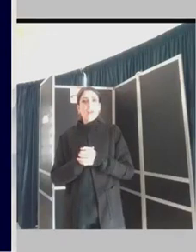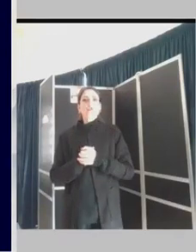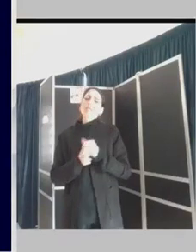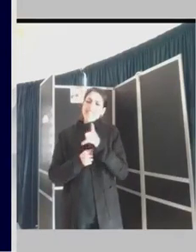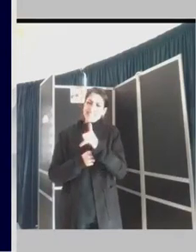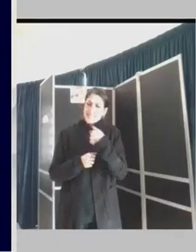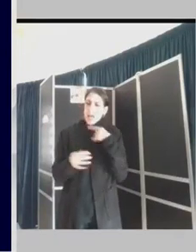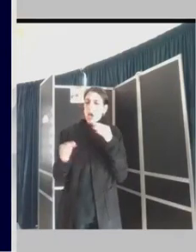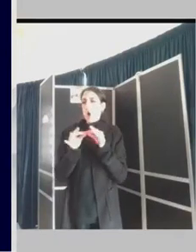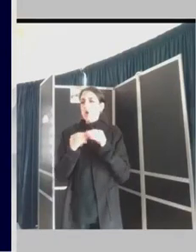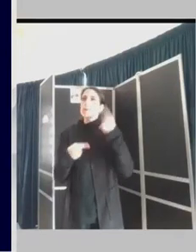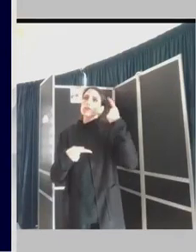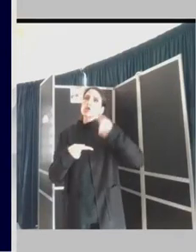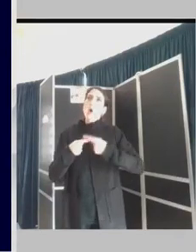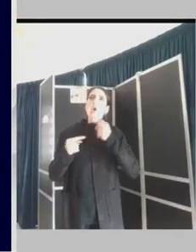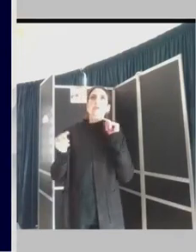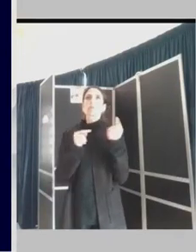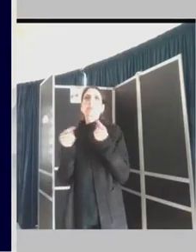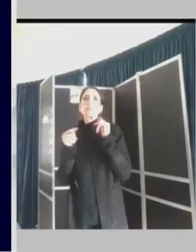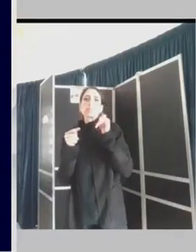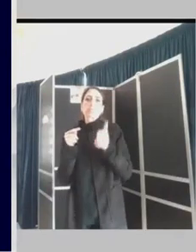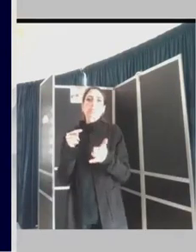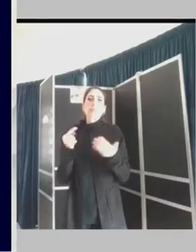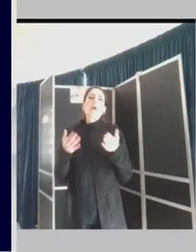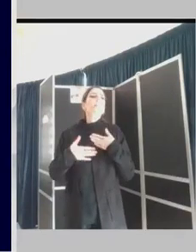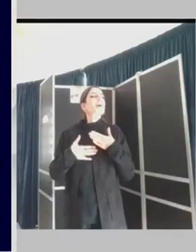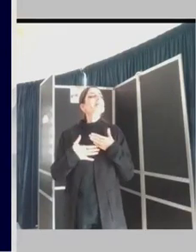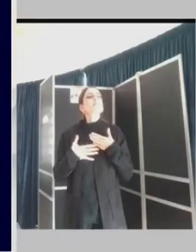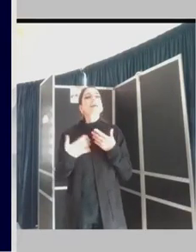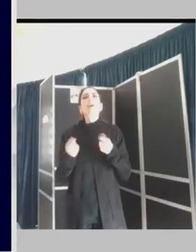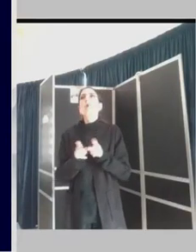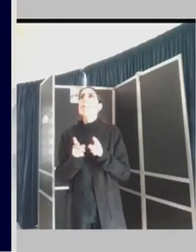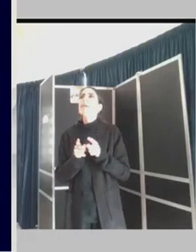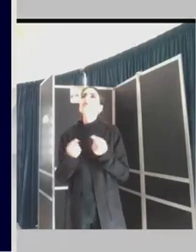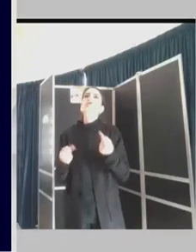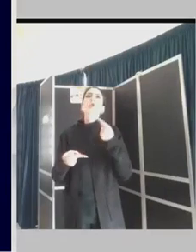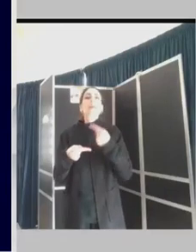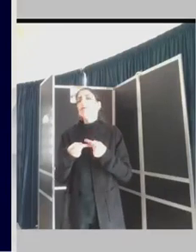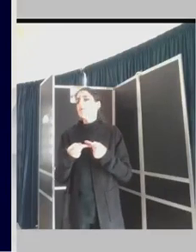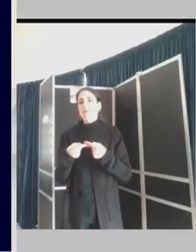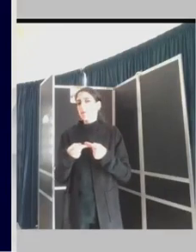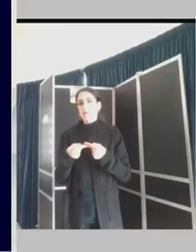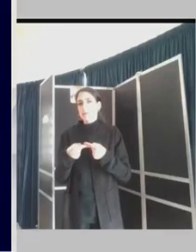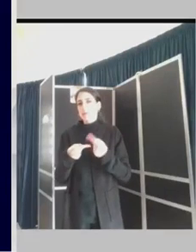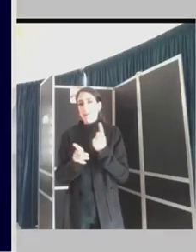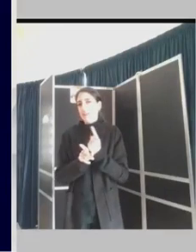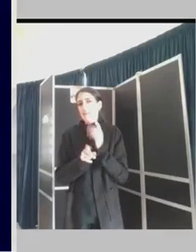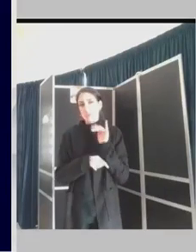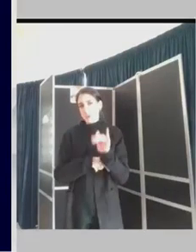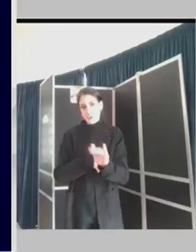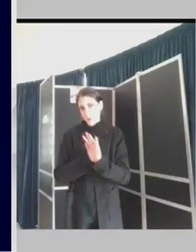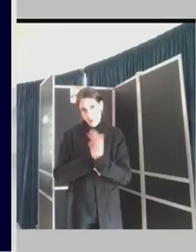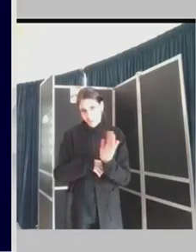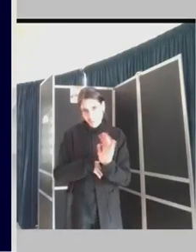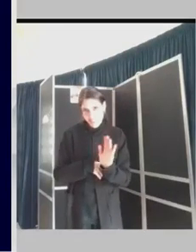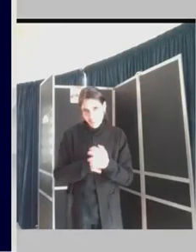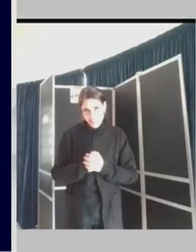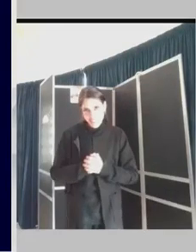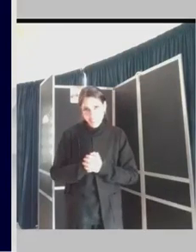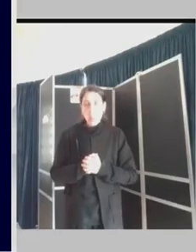ma come si suol dire, la giornata dovrebbe essere tutti i giorni, no? Allora io dico: sulle scuole del